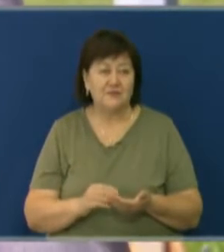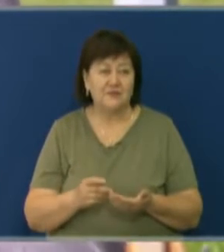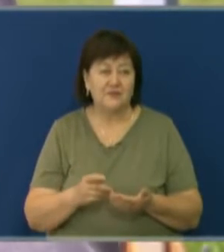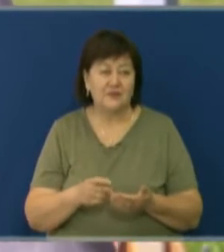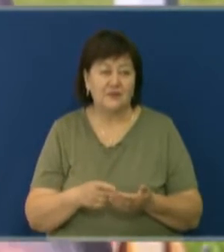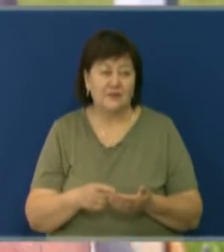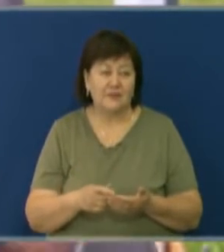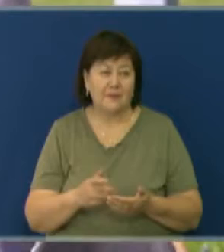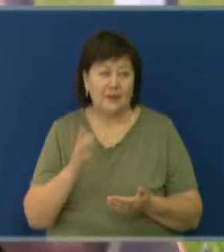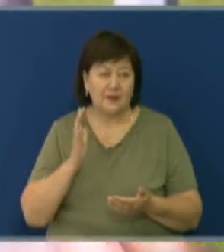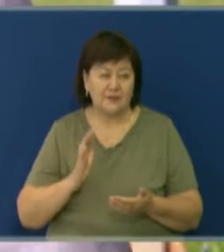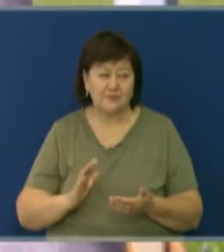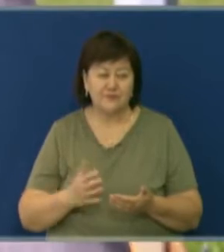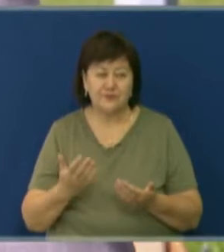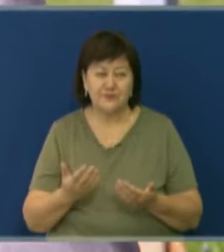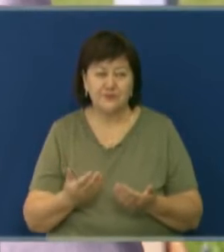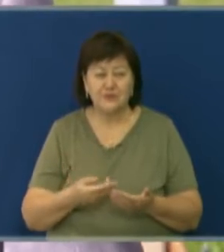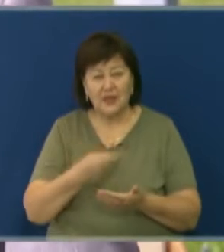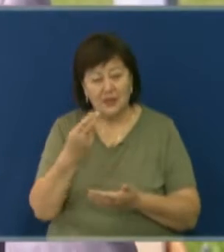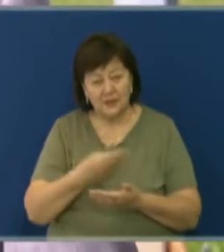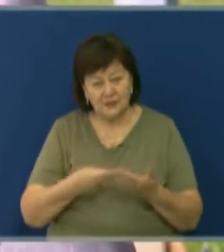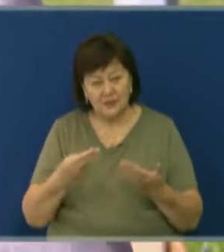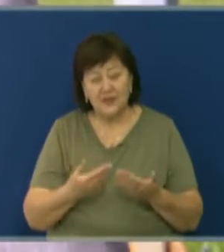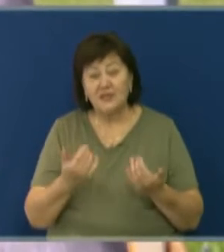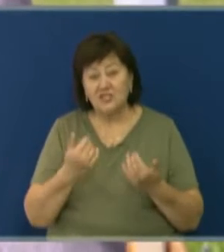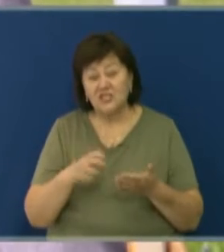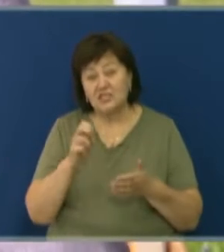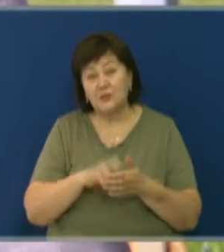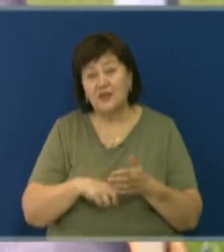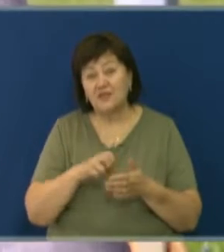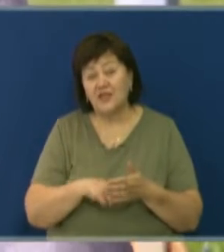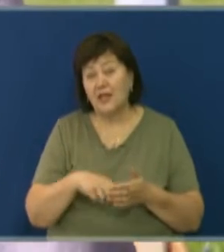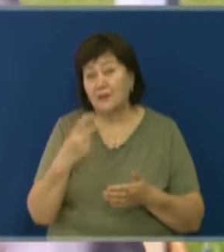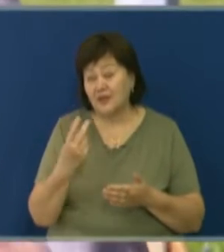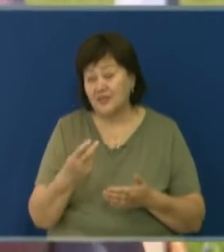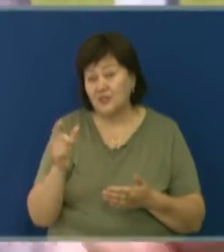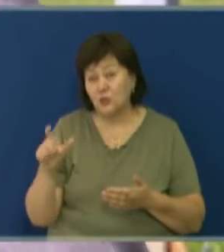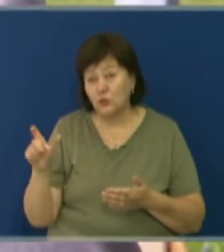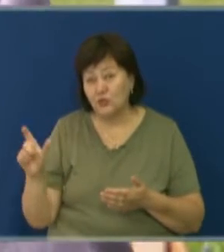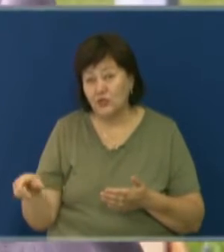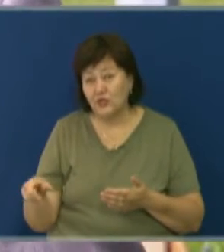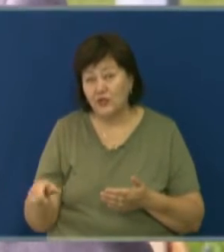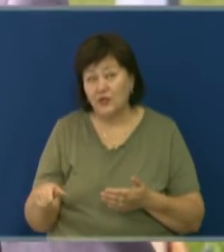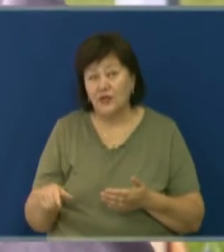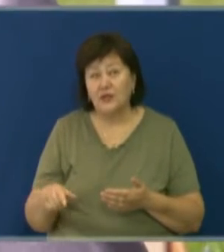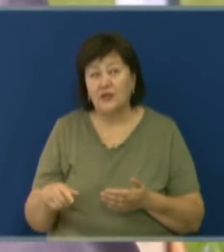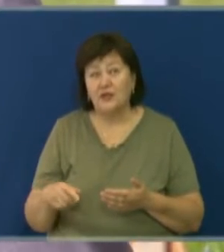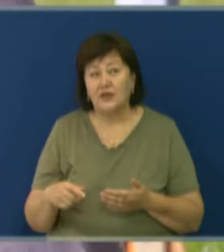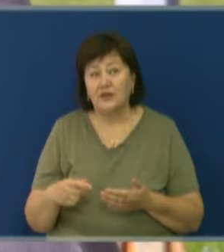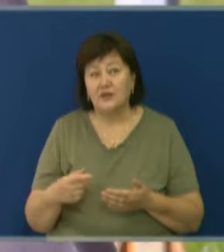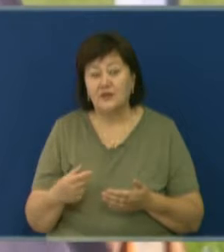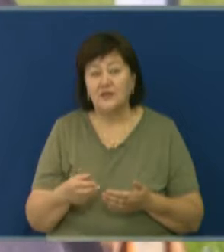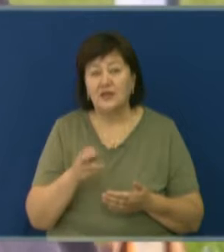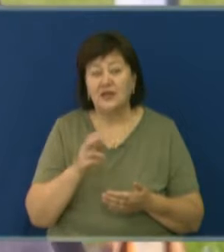үміткерлерді біз сәйкестікке тексеріп жатырмыз. Ол енді оны мемлекет органдары